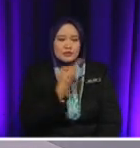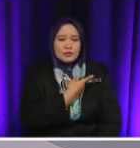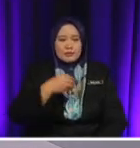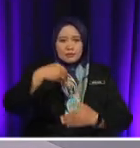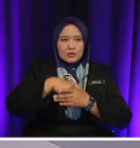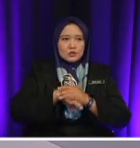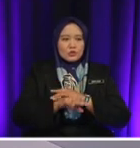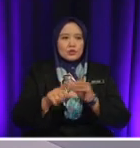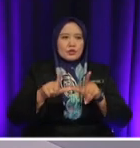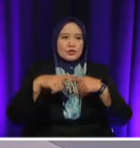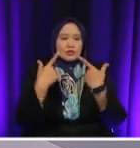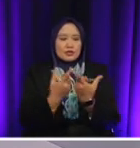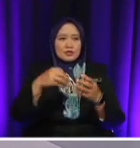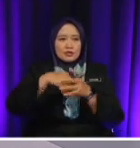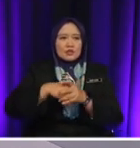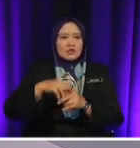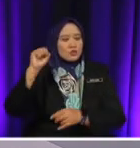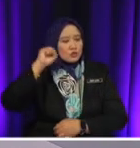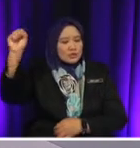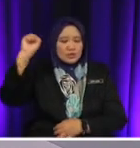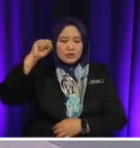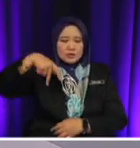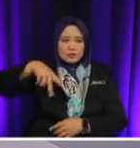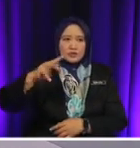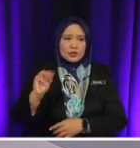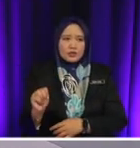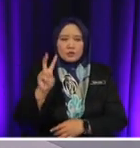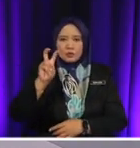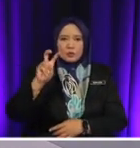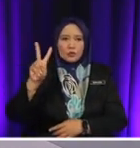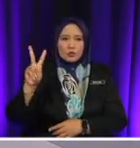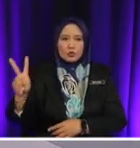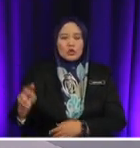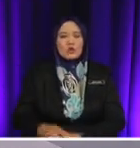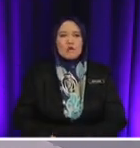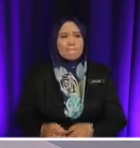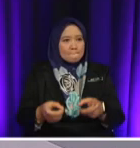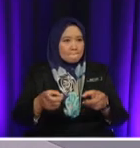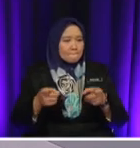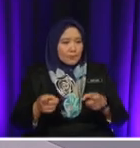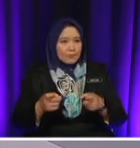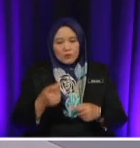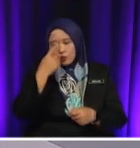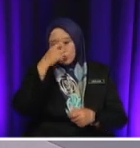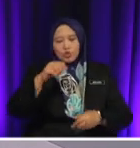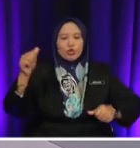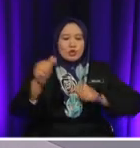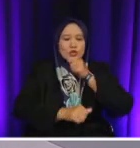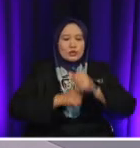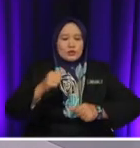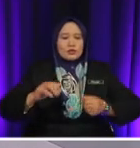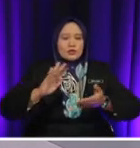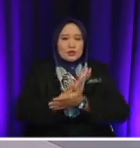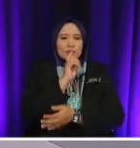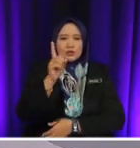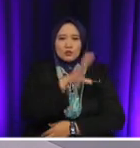SPM 2022 pecutan yang mana hari ini kita akan mempelajari mata pelajaran sains untuk kertas satu dan juga dua dan